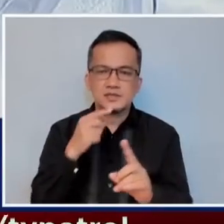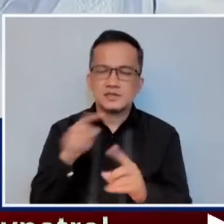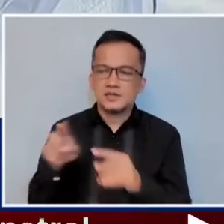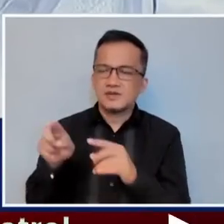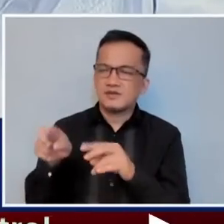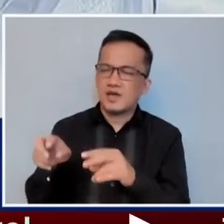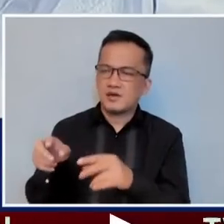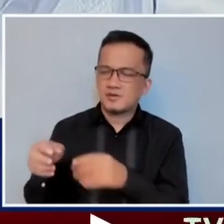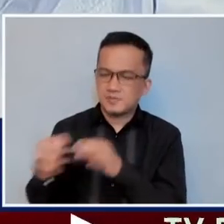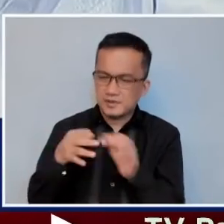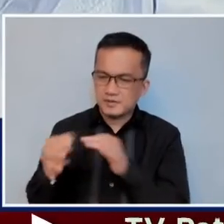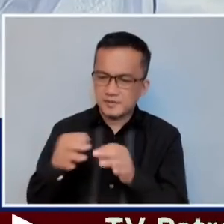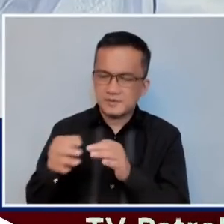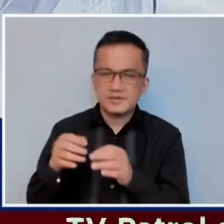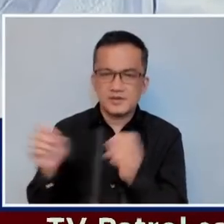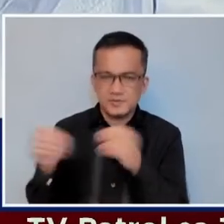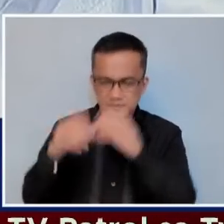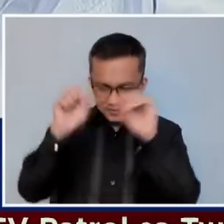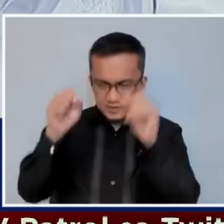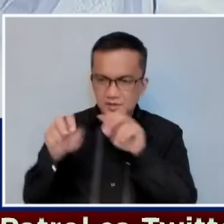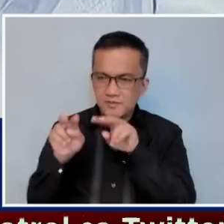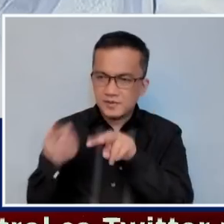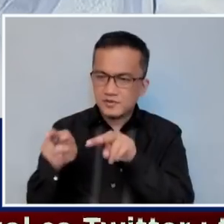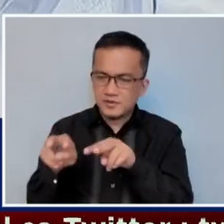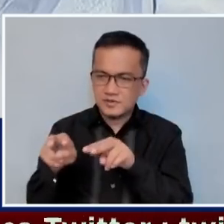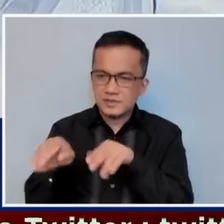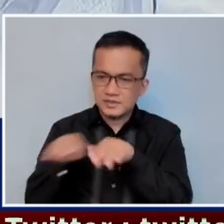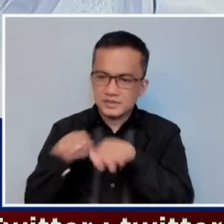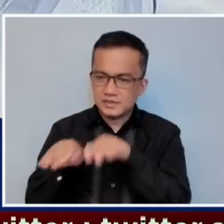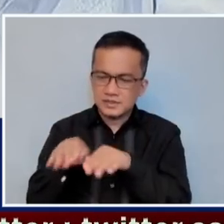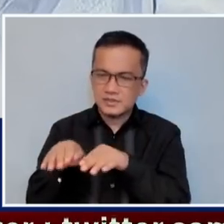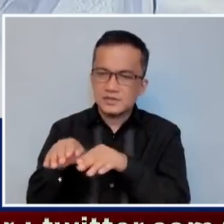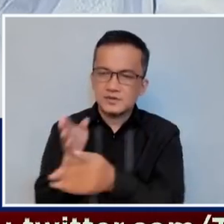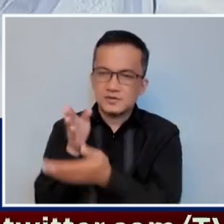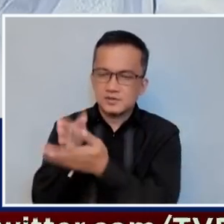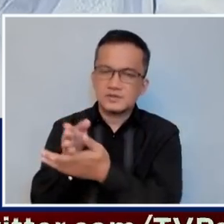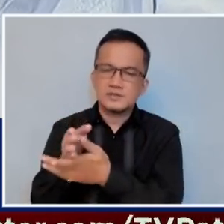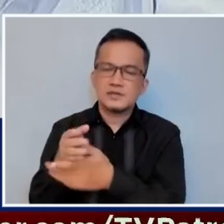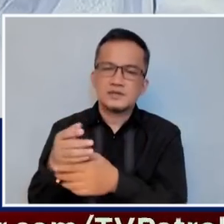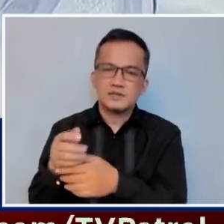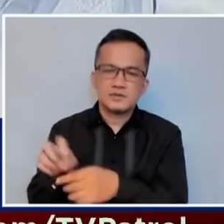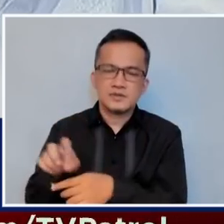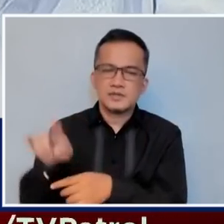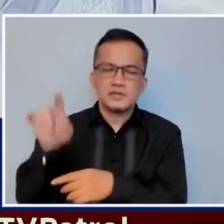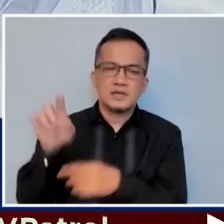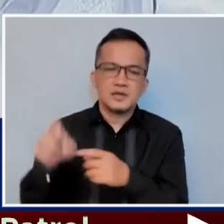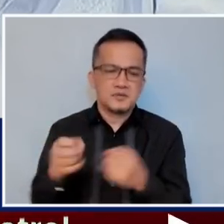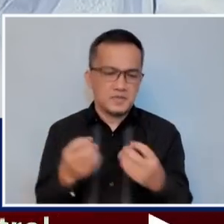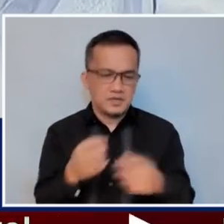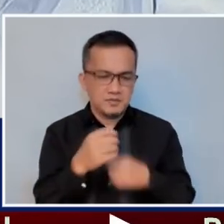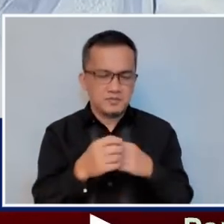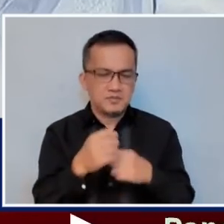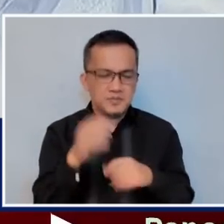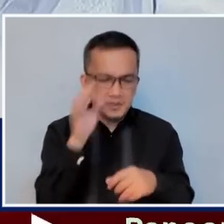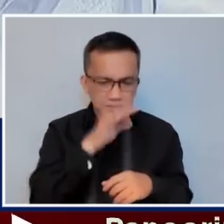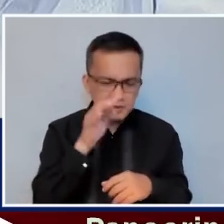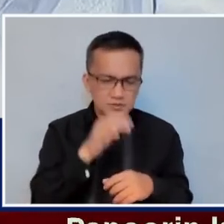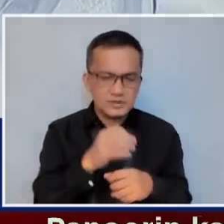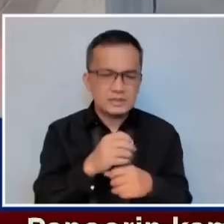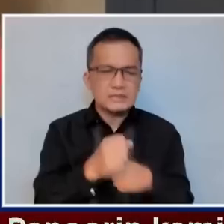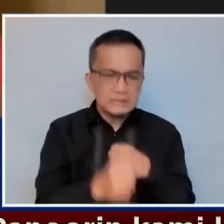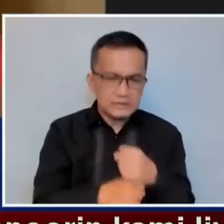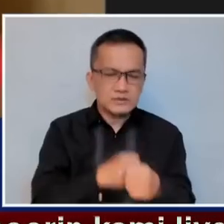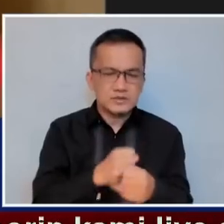nila kung ang panonood ng karera ang pakay talaga ng Pangulo sa biyahe habang naghihirap ang maraming Pilipino sa taas ng presyo ng